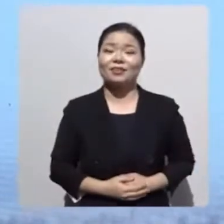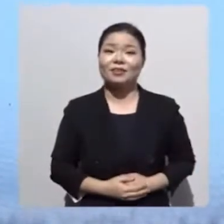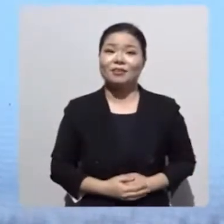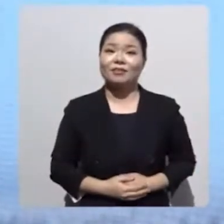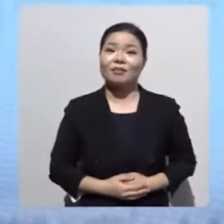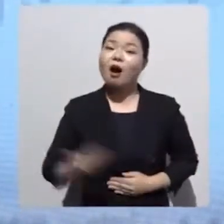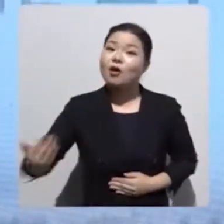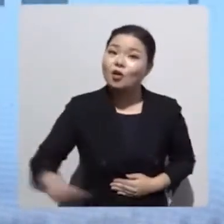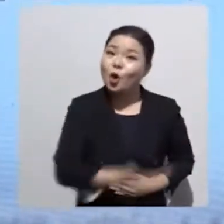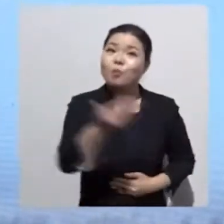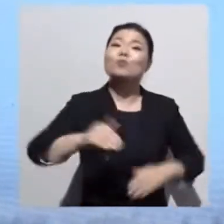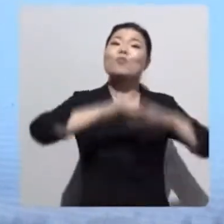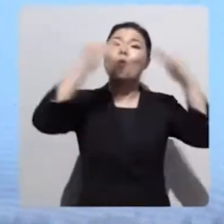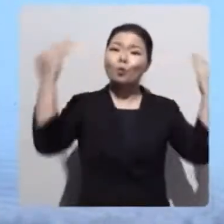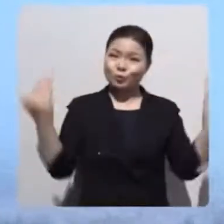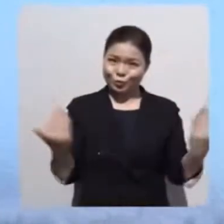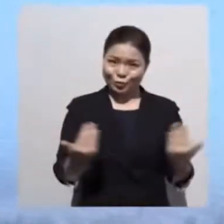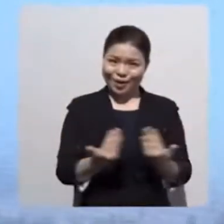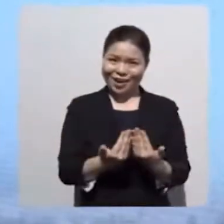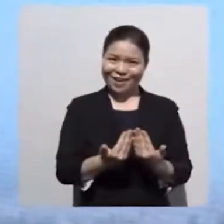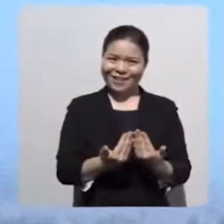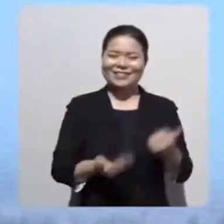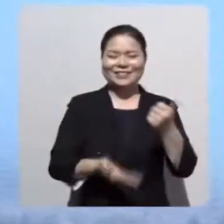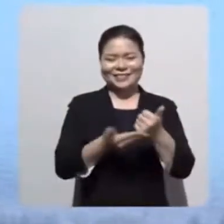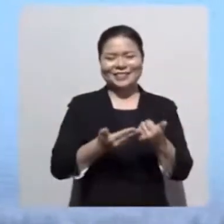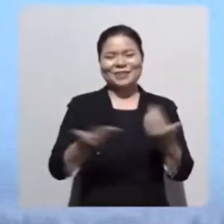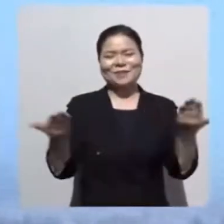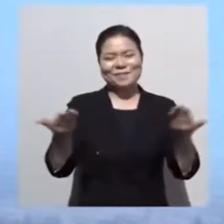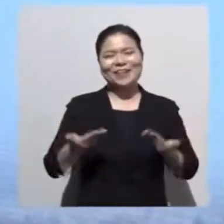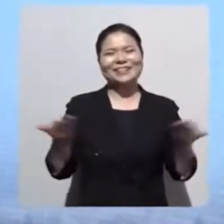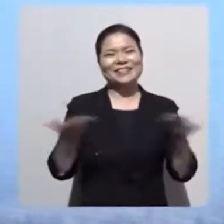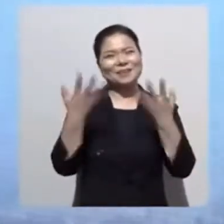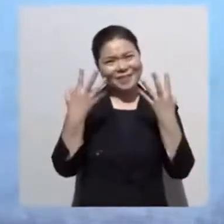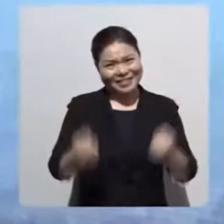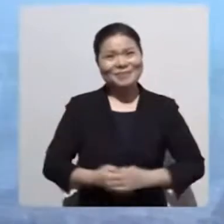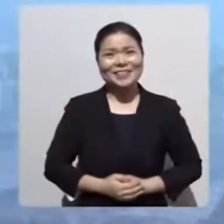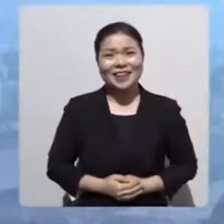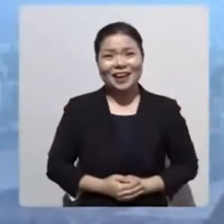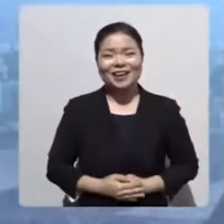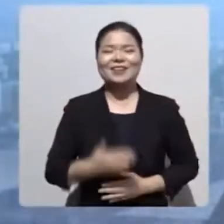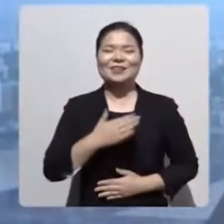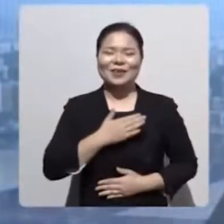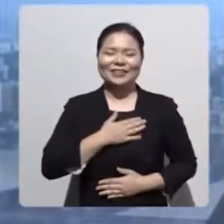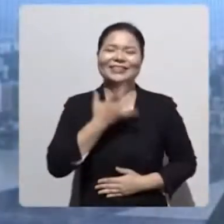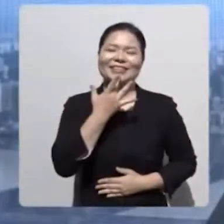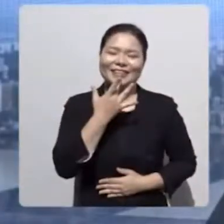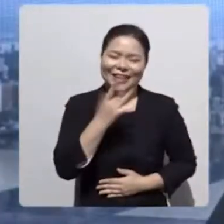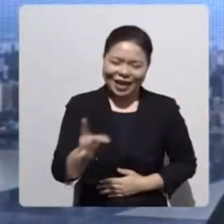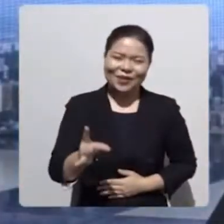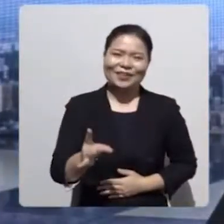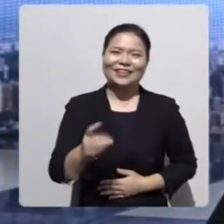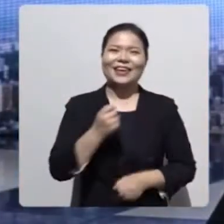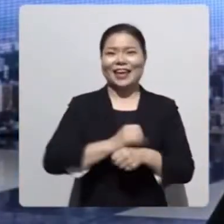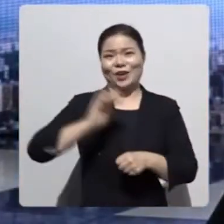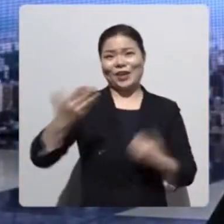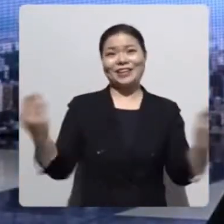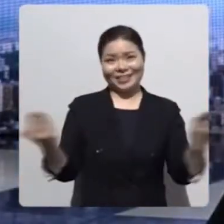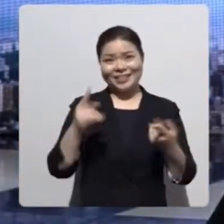국민 여러분 모두가 미담제족입니다. 저는 그저 해야 할 일을 했을